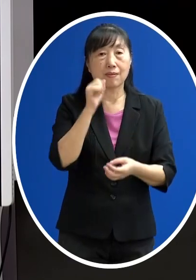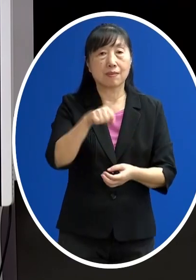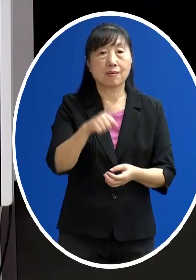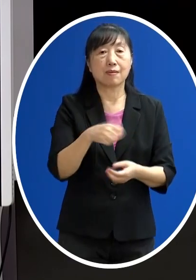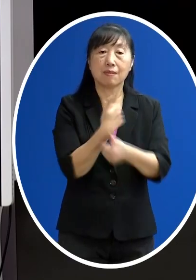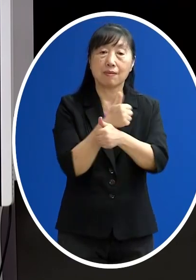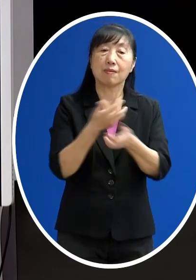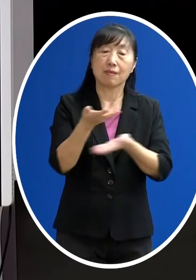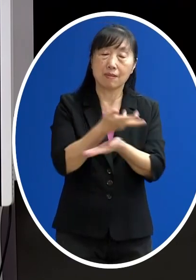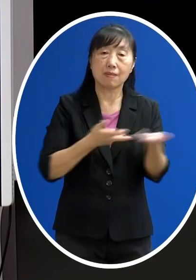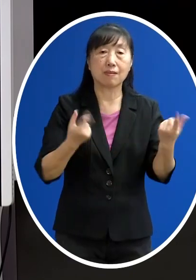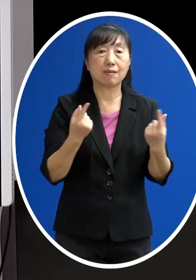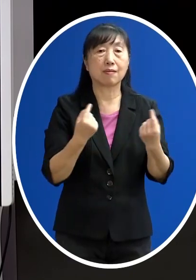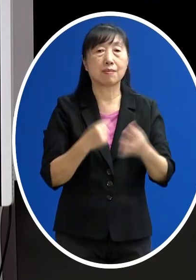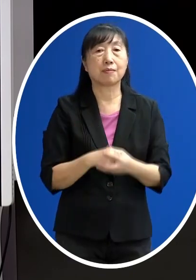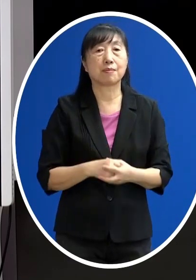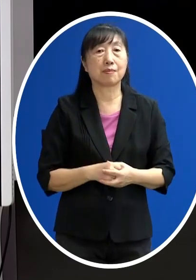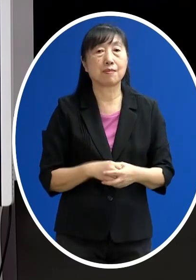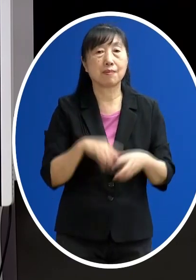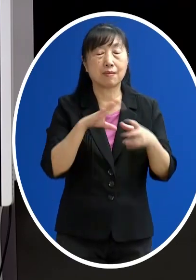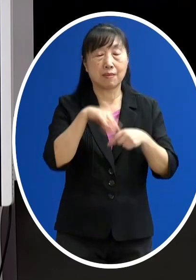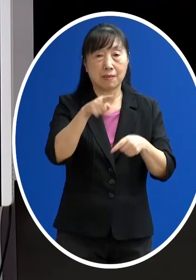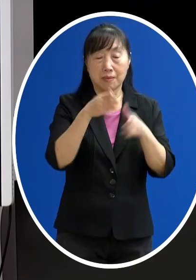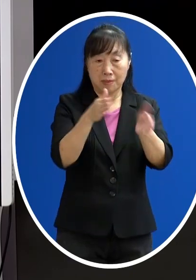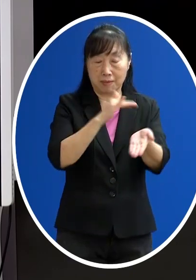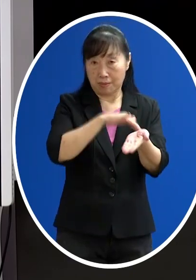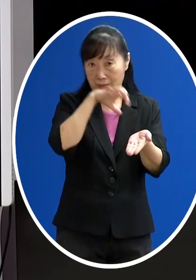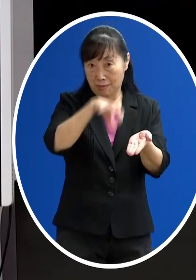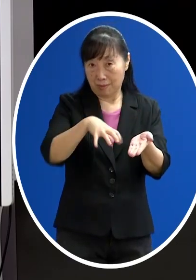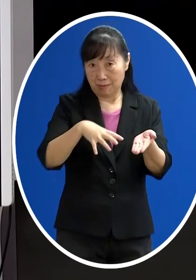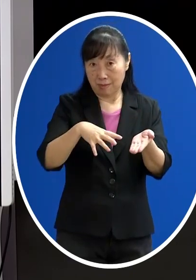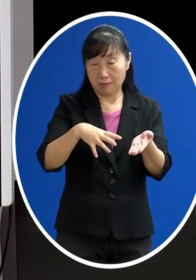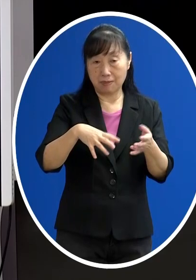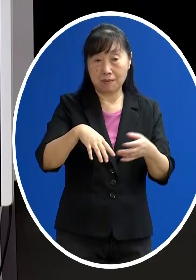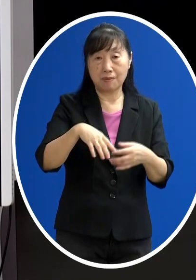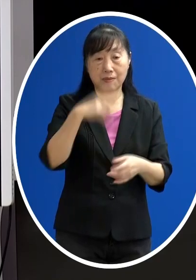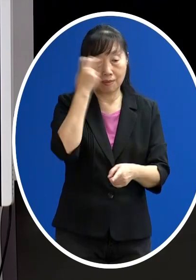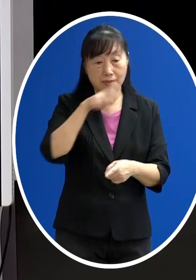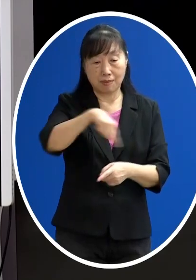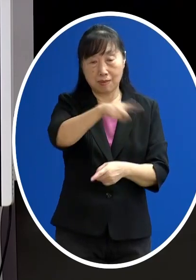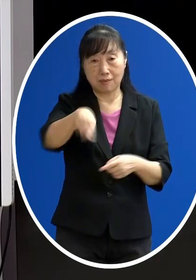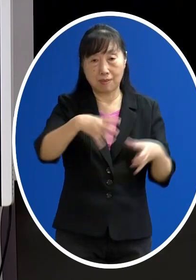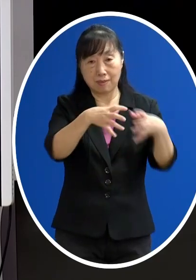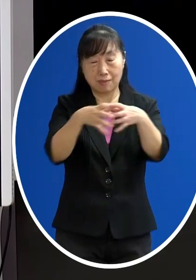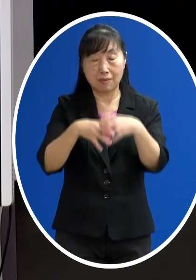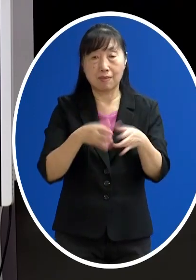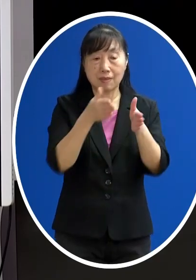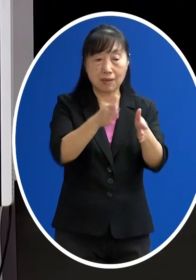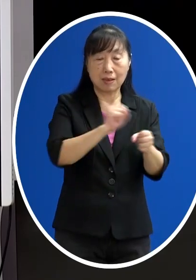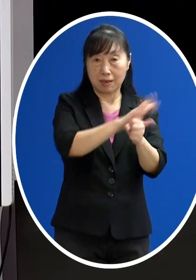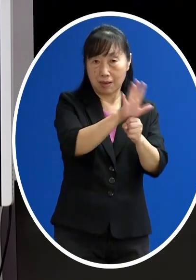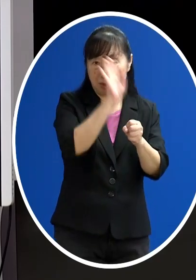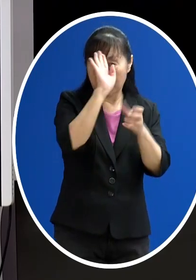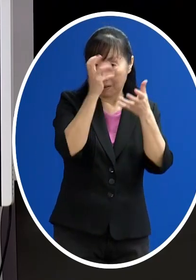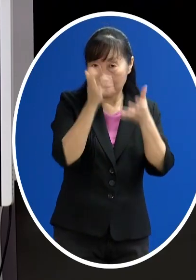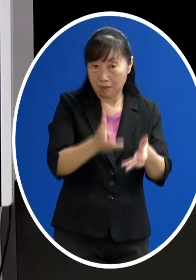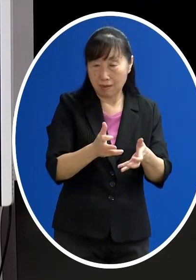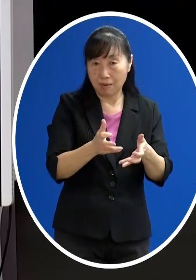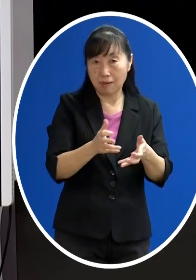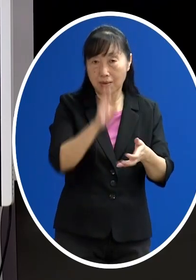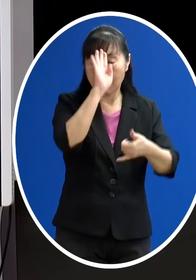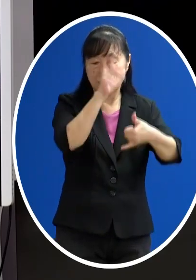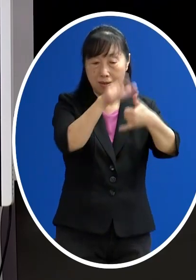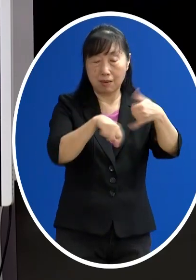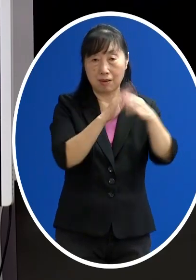享经验，那让我们的整个所有医院的照护团队，那对于这样的一个 COVID-19 的重症病人可以有